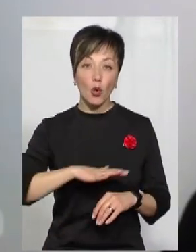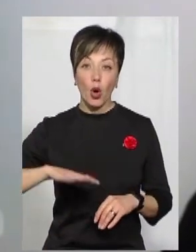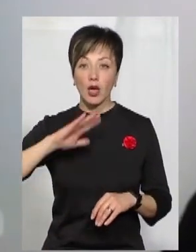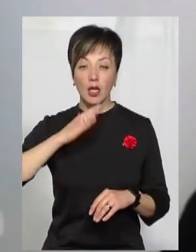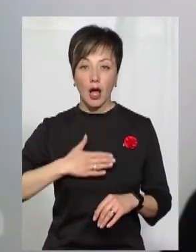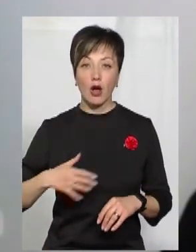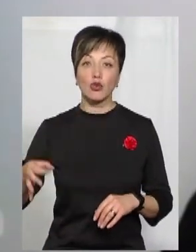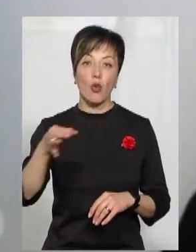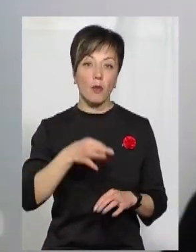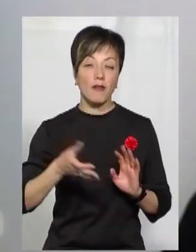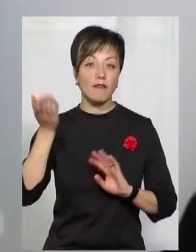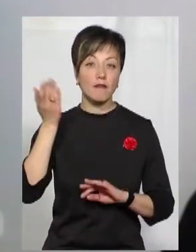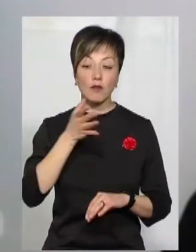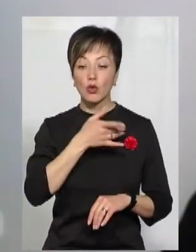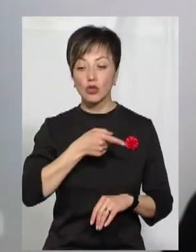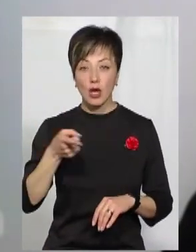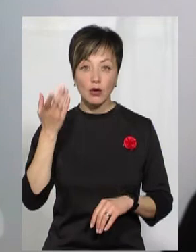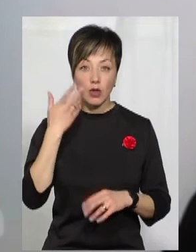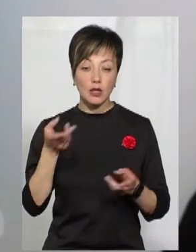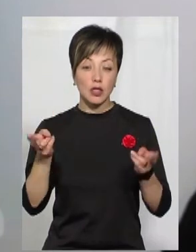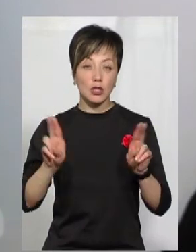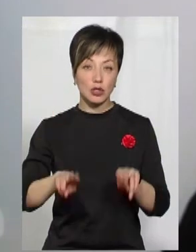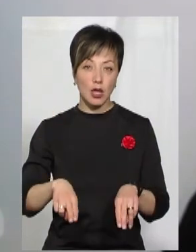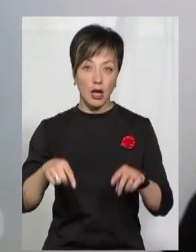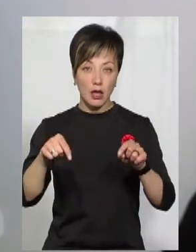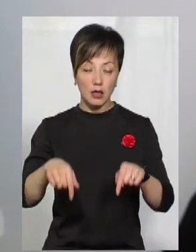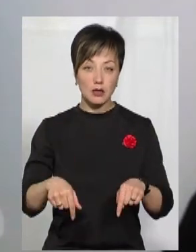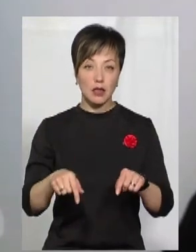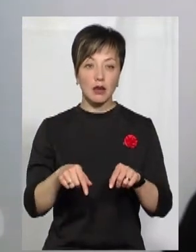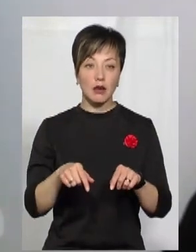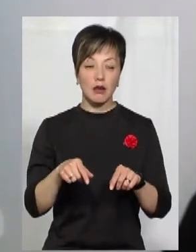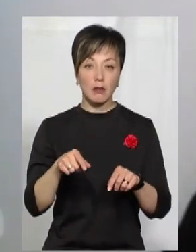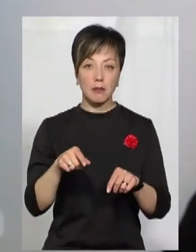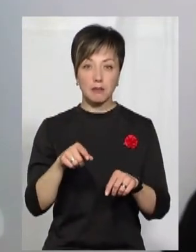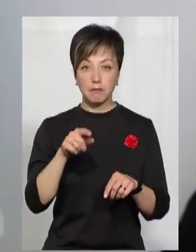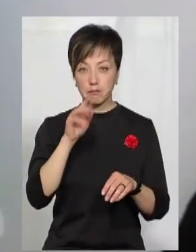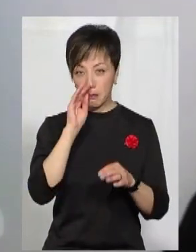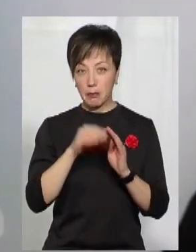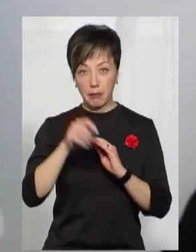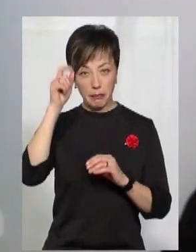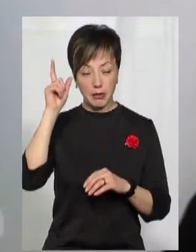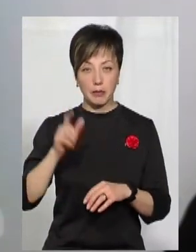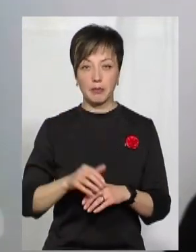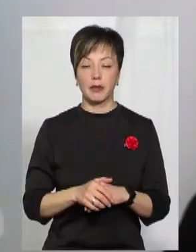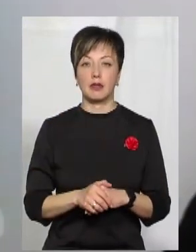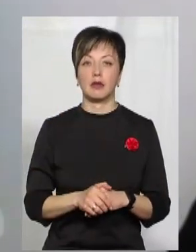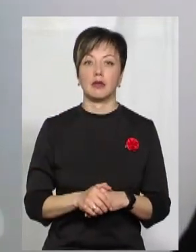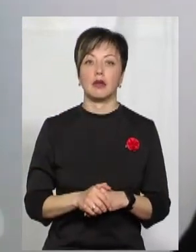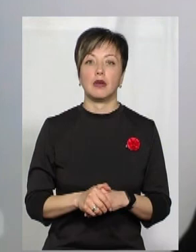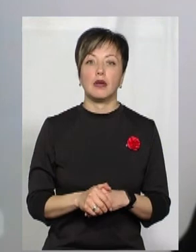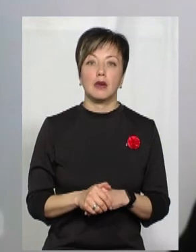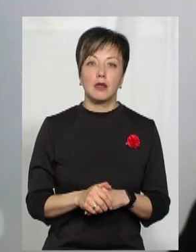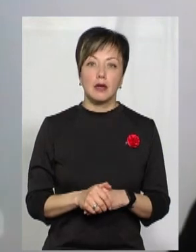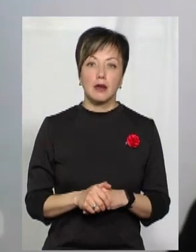нашої області в той час, коли вони тут залишалися, у, так би мовити, у підпіллі ворога. Досить цікавим